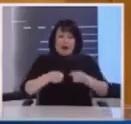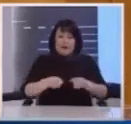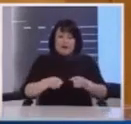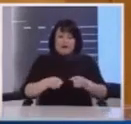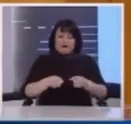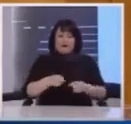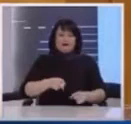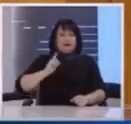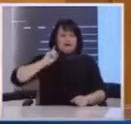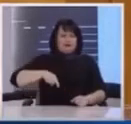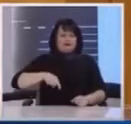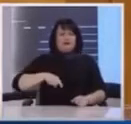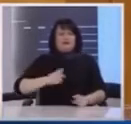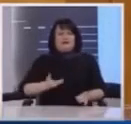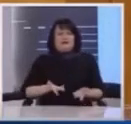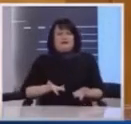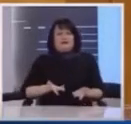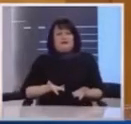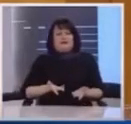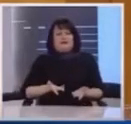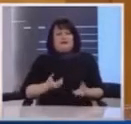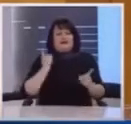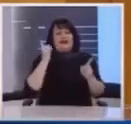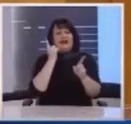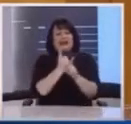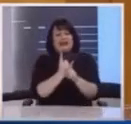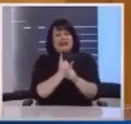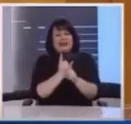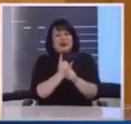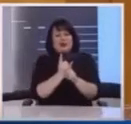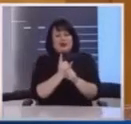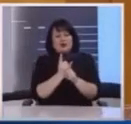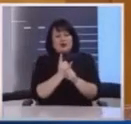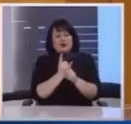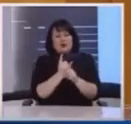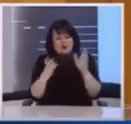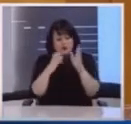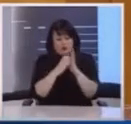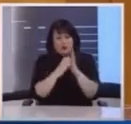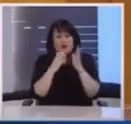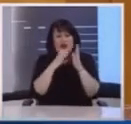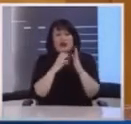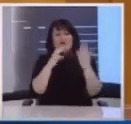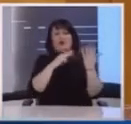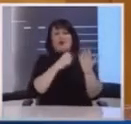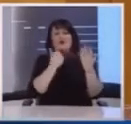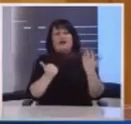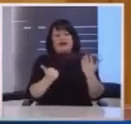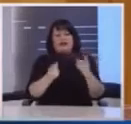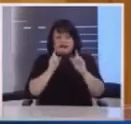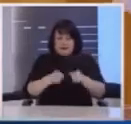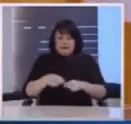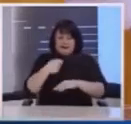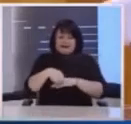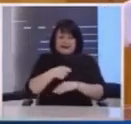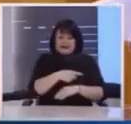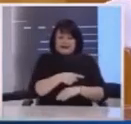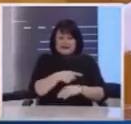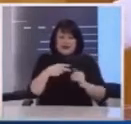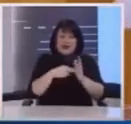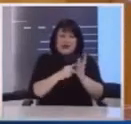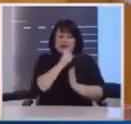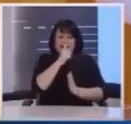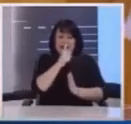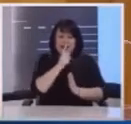το Συμβούλιο του Ειδικού Δικαστηρίου του άρθρου 86 με το Βούλευμα 1 του 11 ότι και η